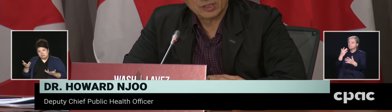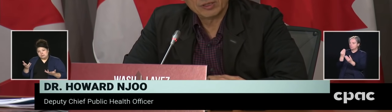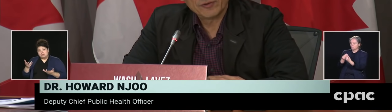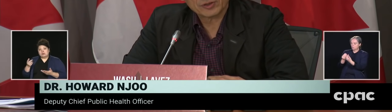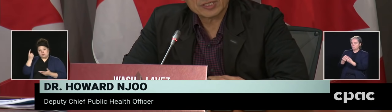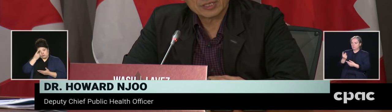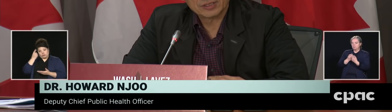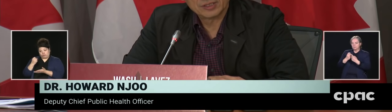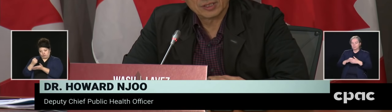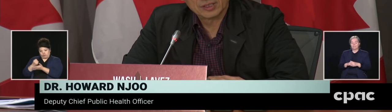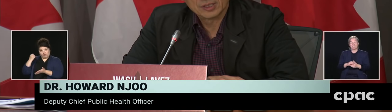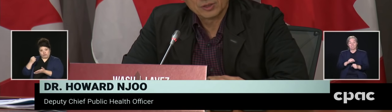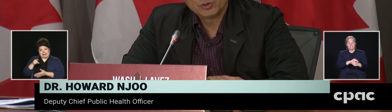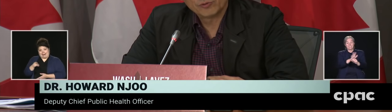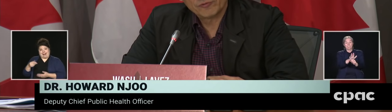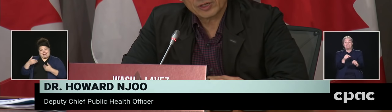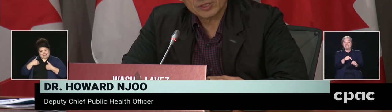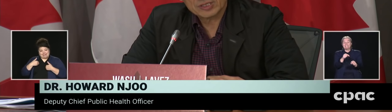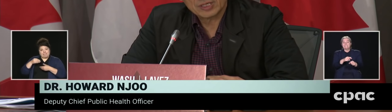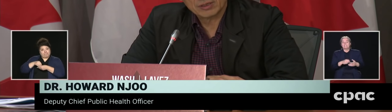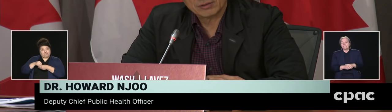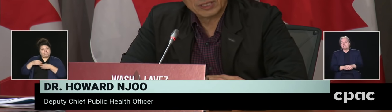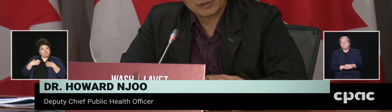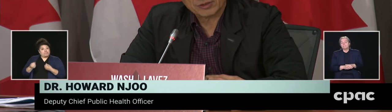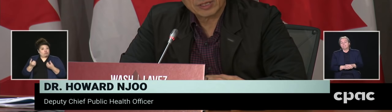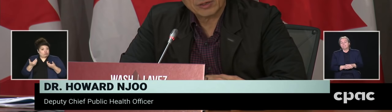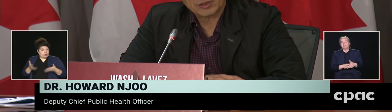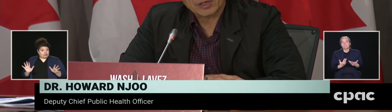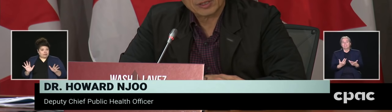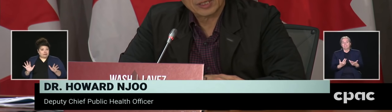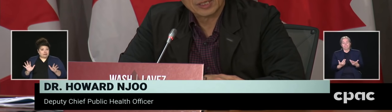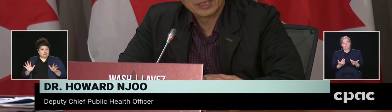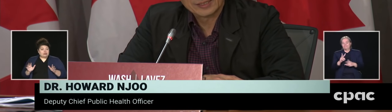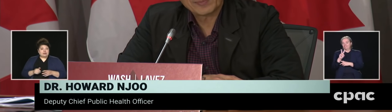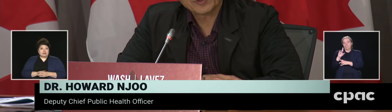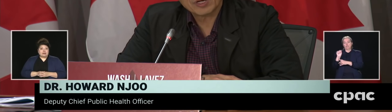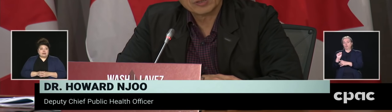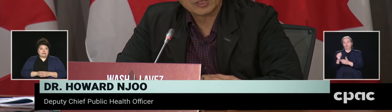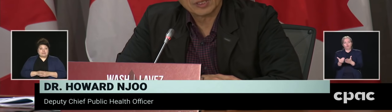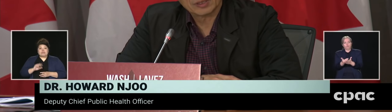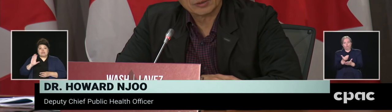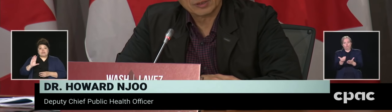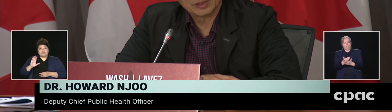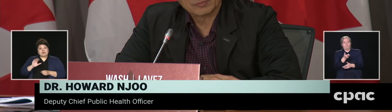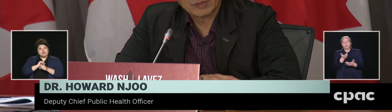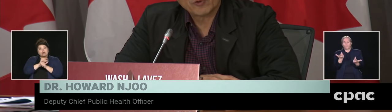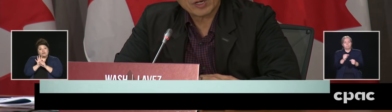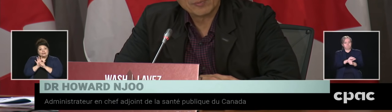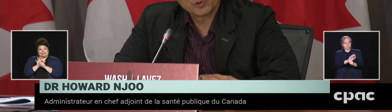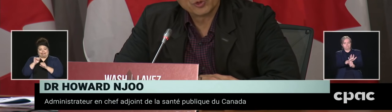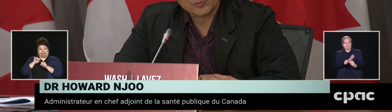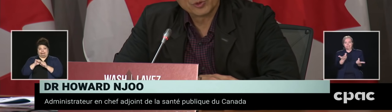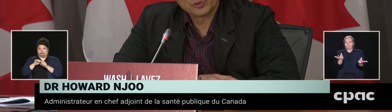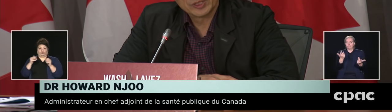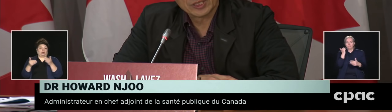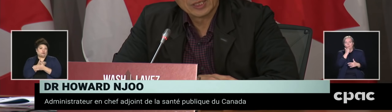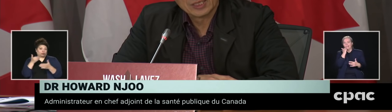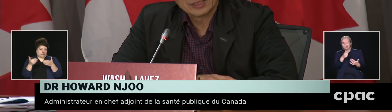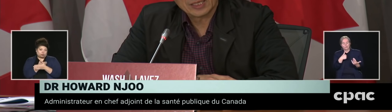vraiment le virus, c'est un nouveau virus et on est en train encore d'apprendre, d'avoir